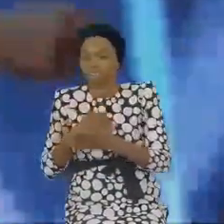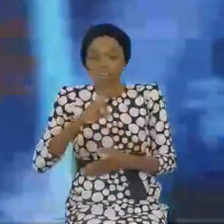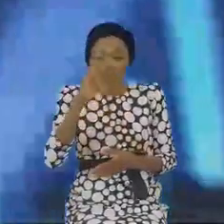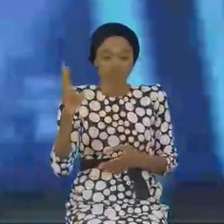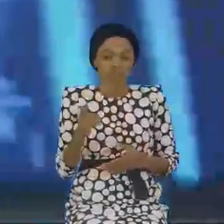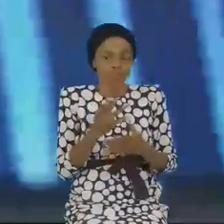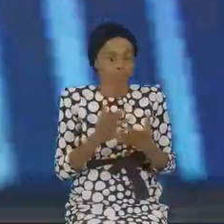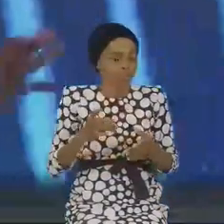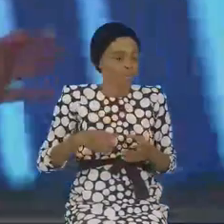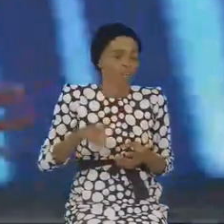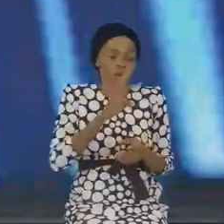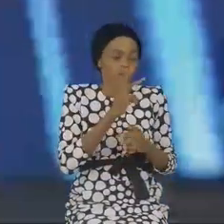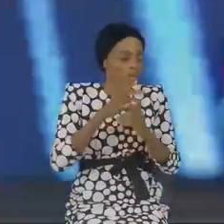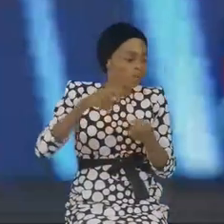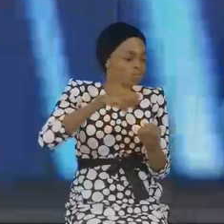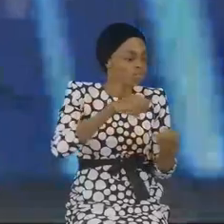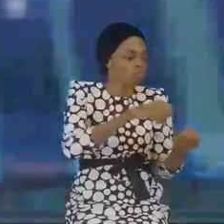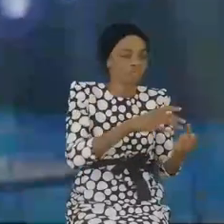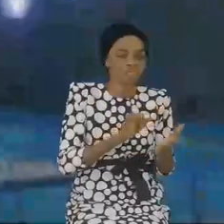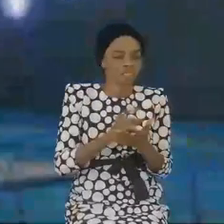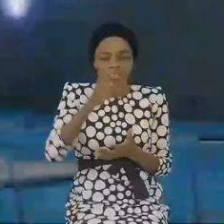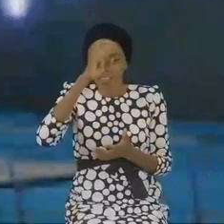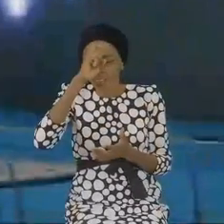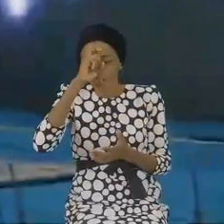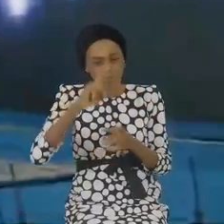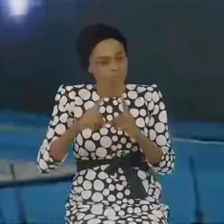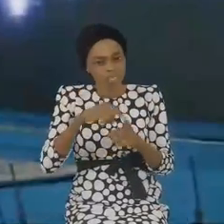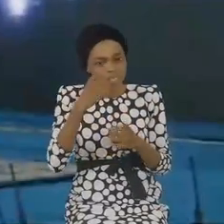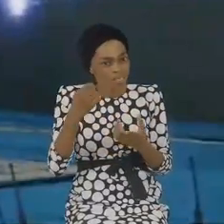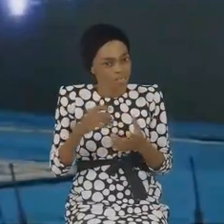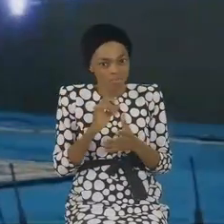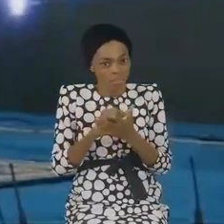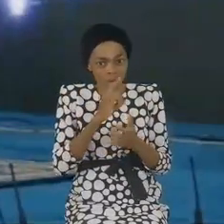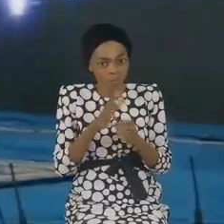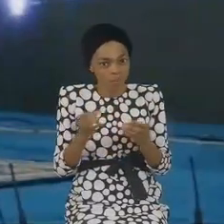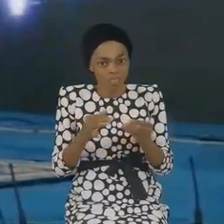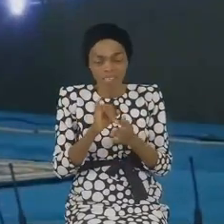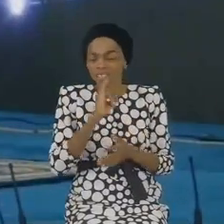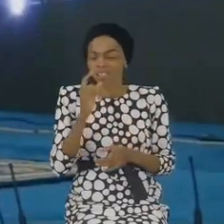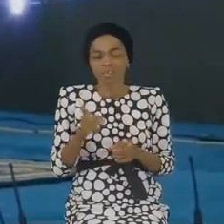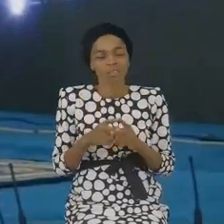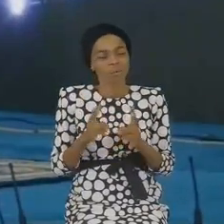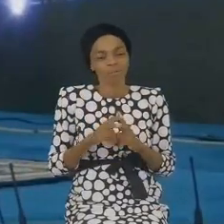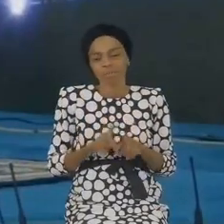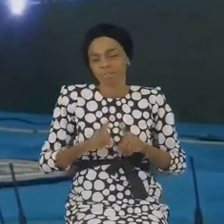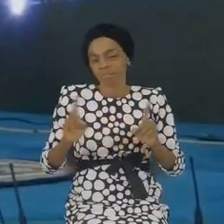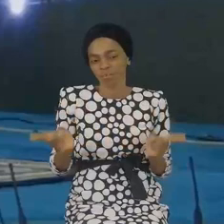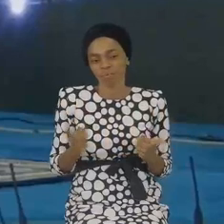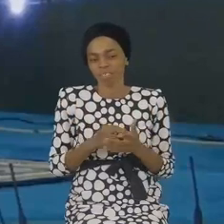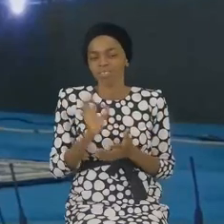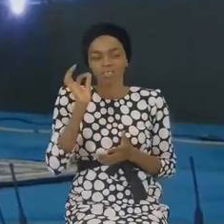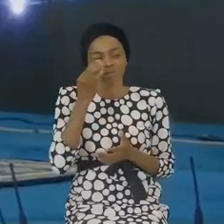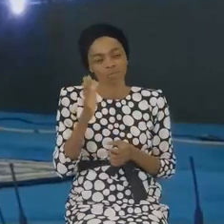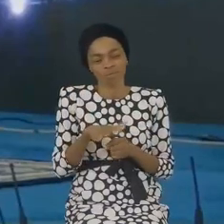arroser tout ce qu'il semait. Ça, c'est en Égypte. Et de ce pays où tu vas est très, très différent et fructueux et fécond.